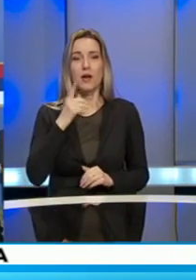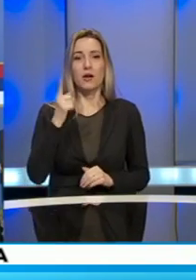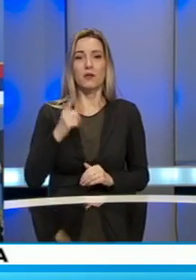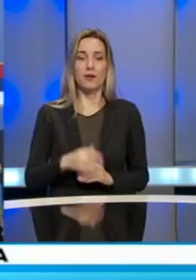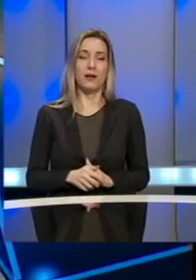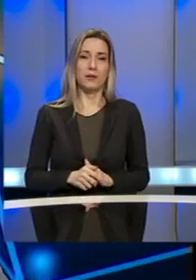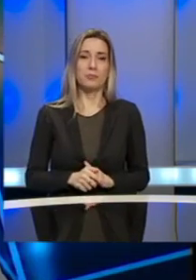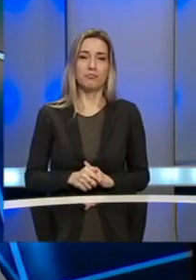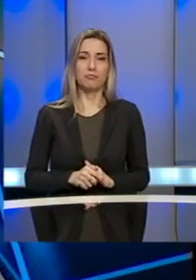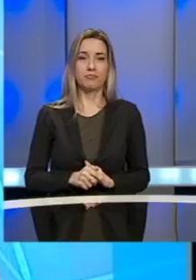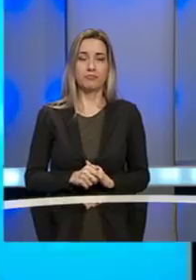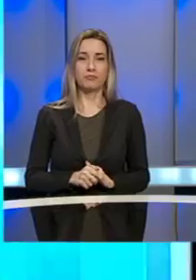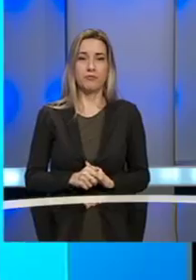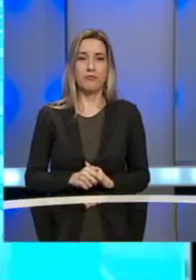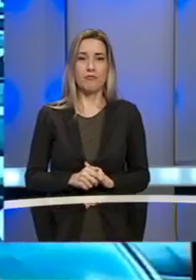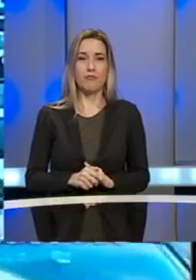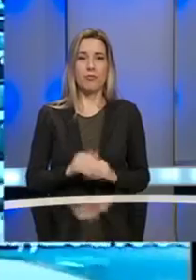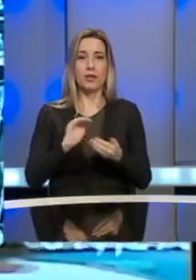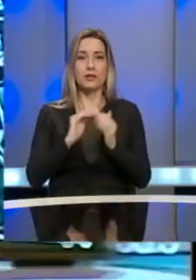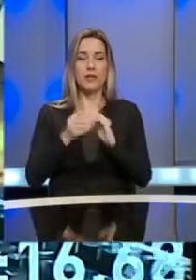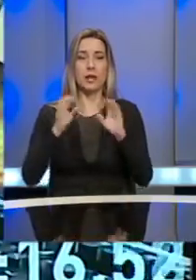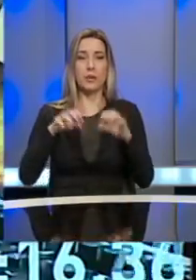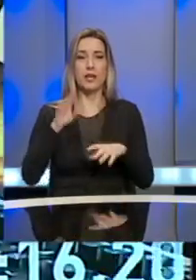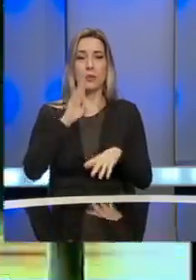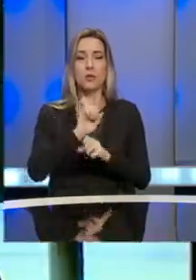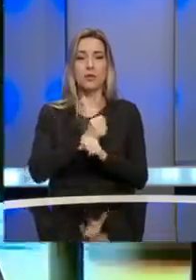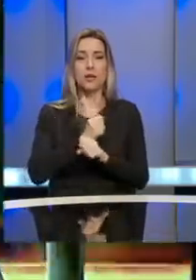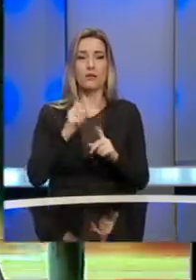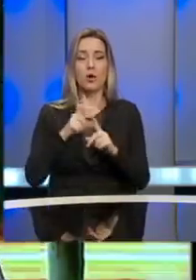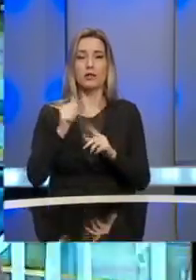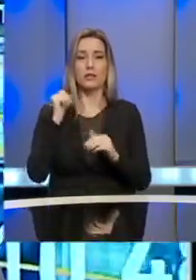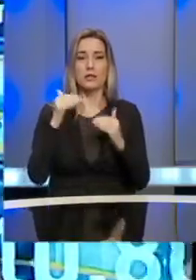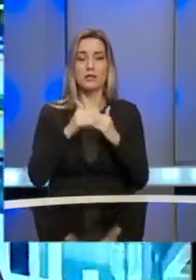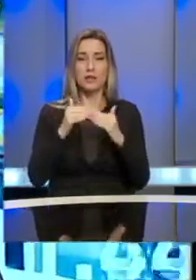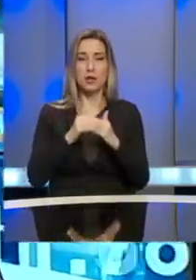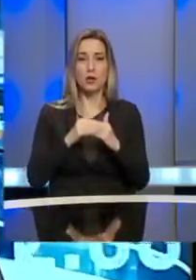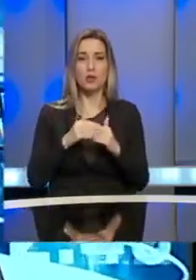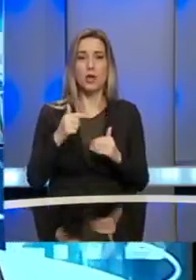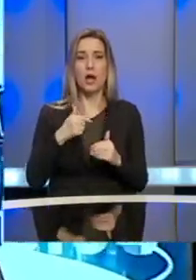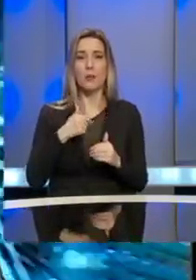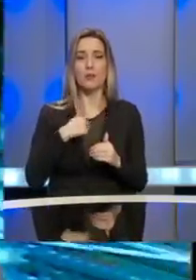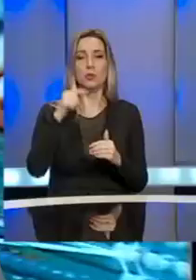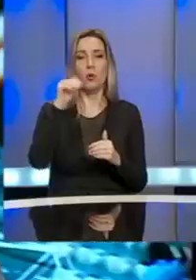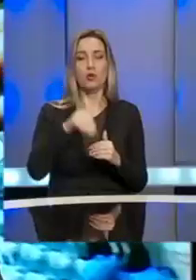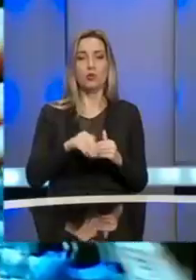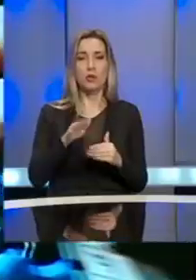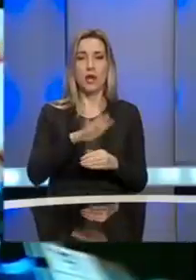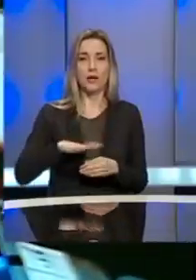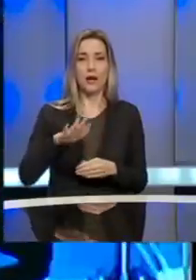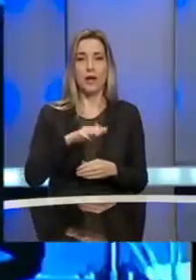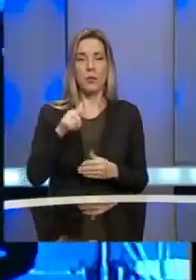sagovorniku. Da, snijeg pada u Bosni i Hercegovini od sinoća. Mi ćemo u južni krajeve u